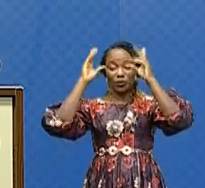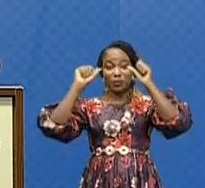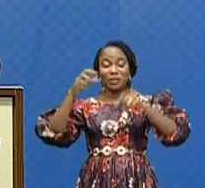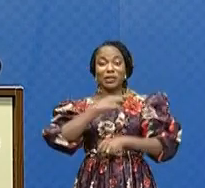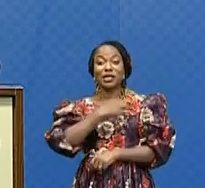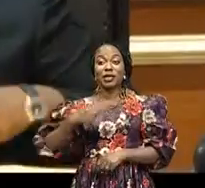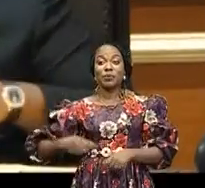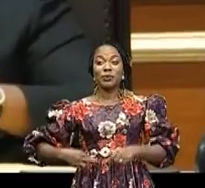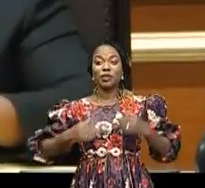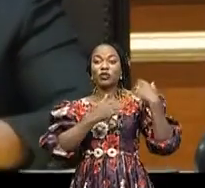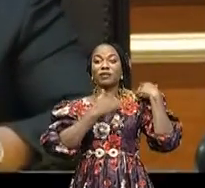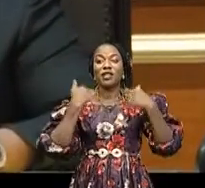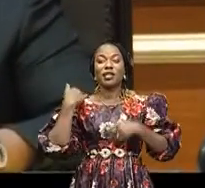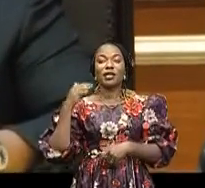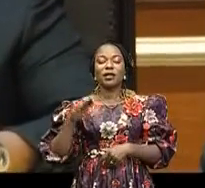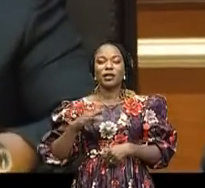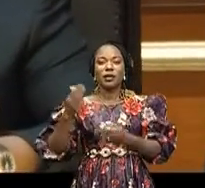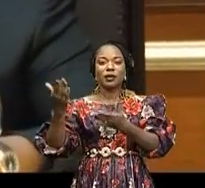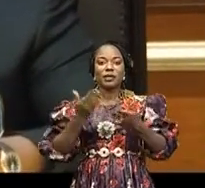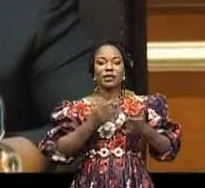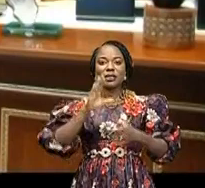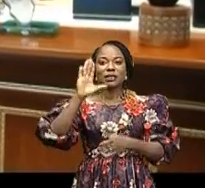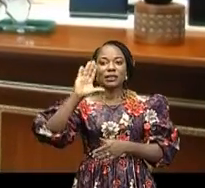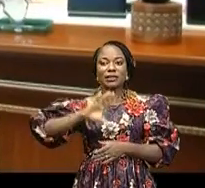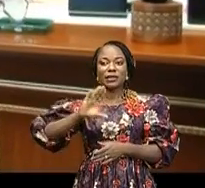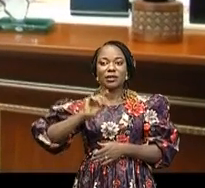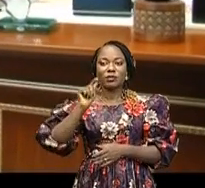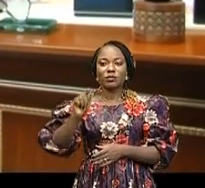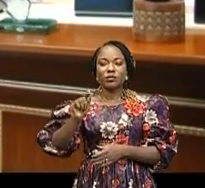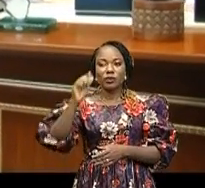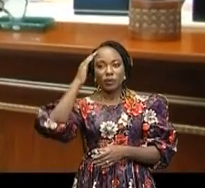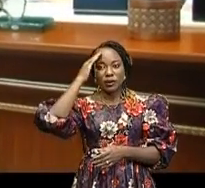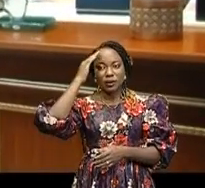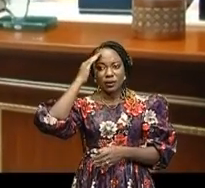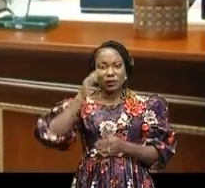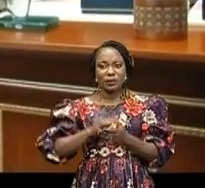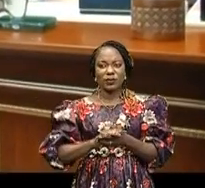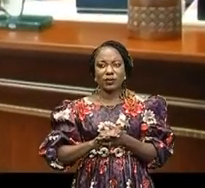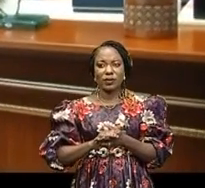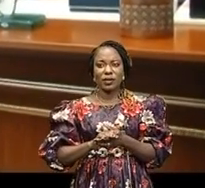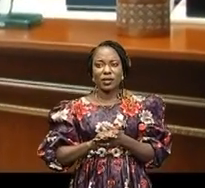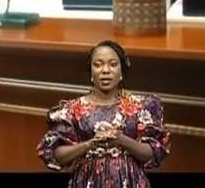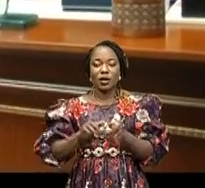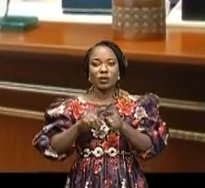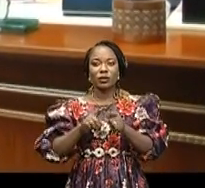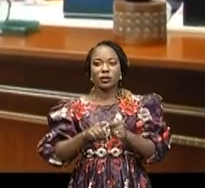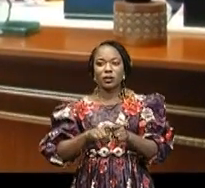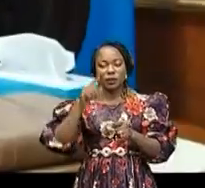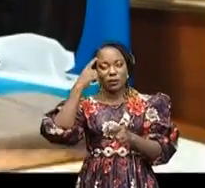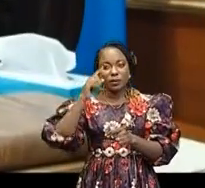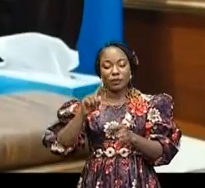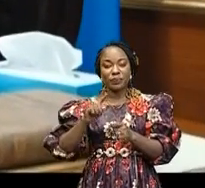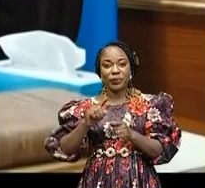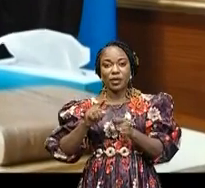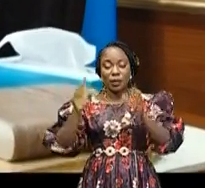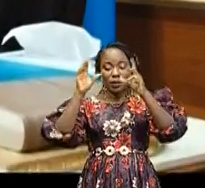la République, chef de l'État, a porté sur 5 points principaux, à savoir 1. De la réhabilitation du mausolée du feu